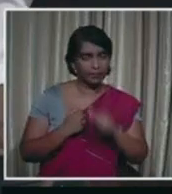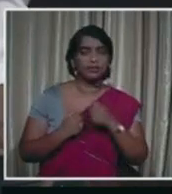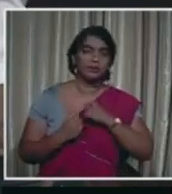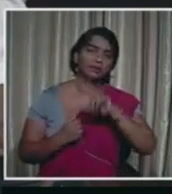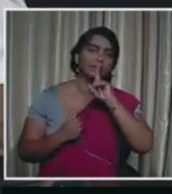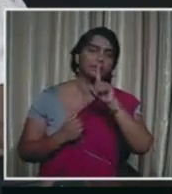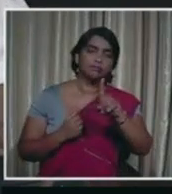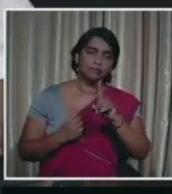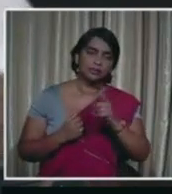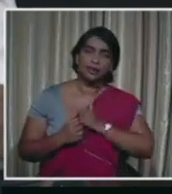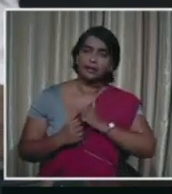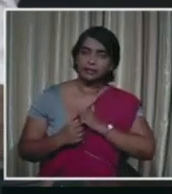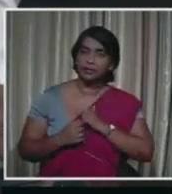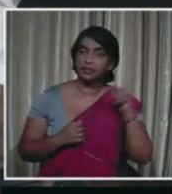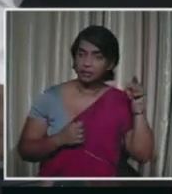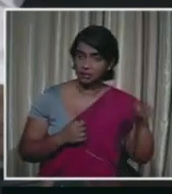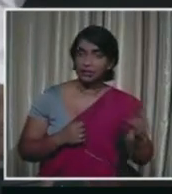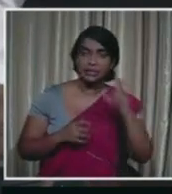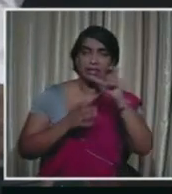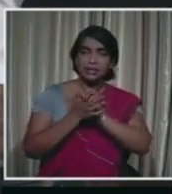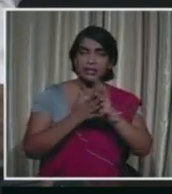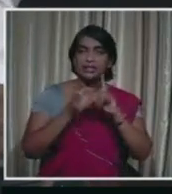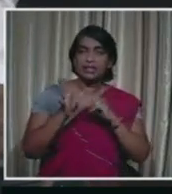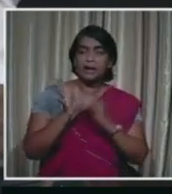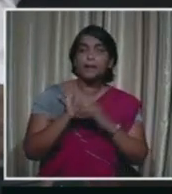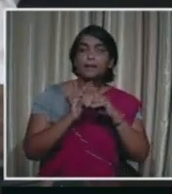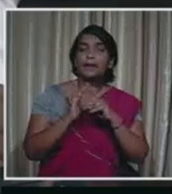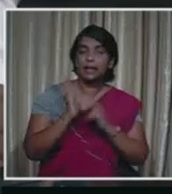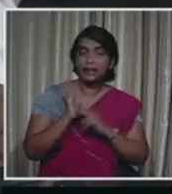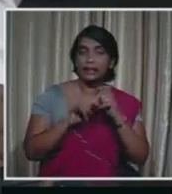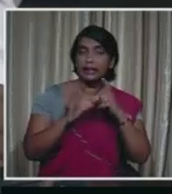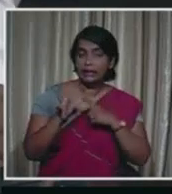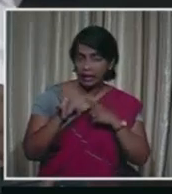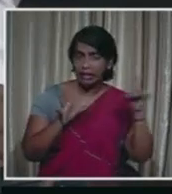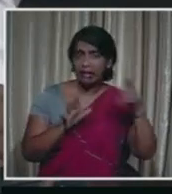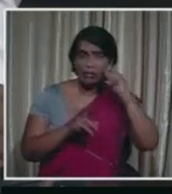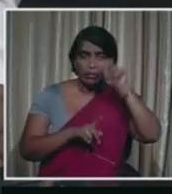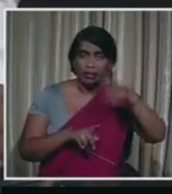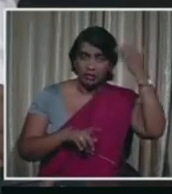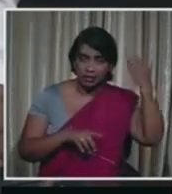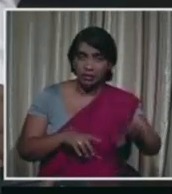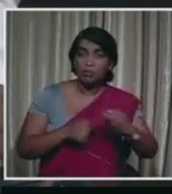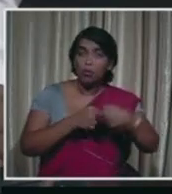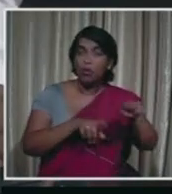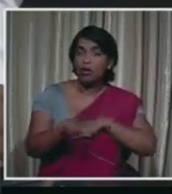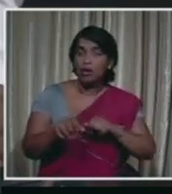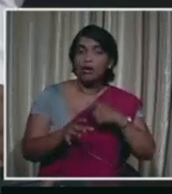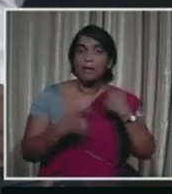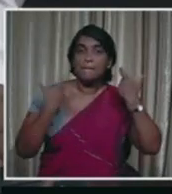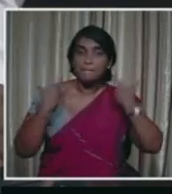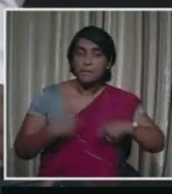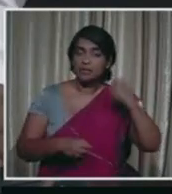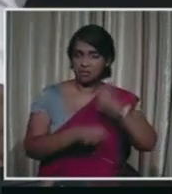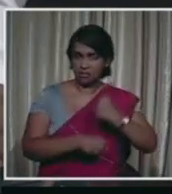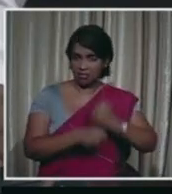කැමති මේ චමින්ද ලක්ෂාන්ගේ මරණයට වග කියන්නට ඕන රාජපක්ෂ